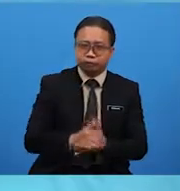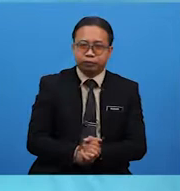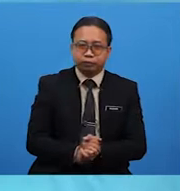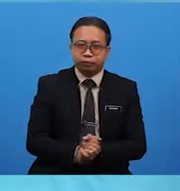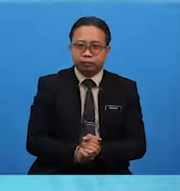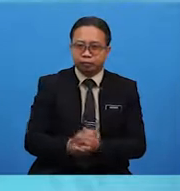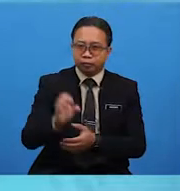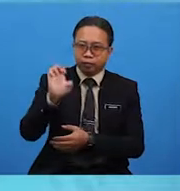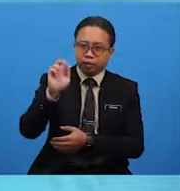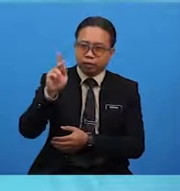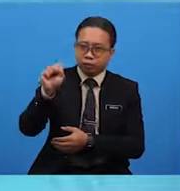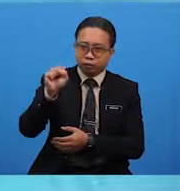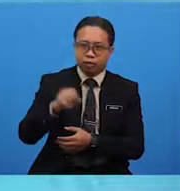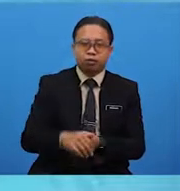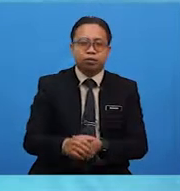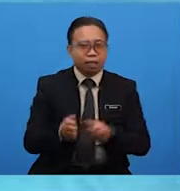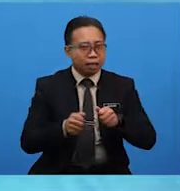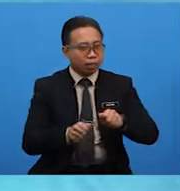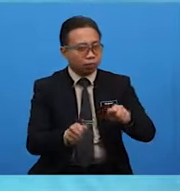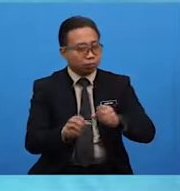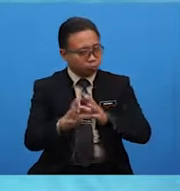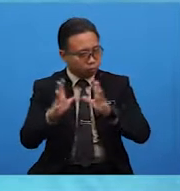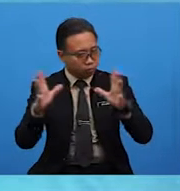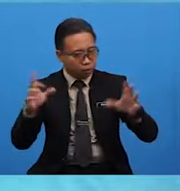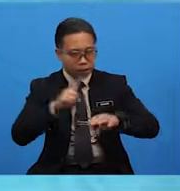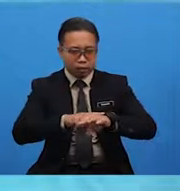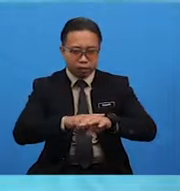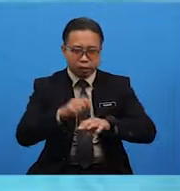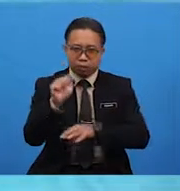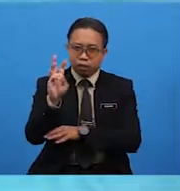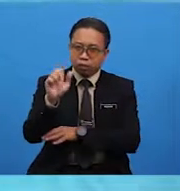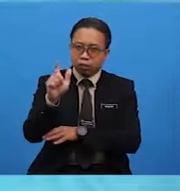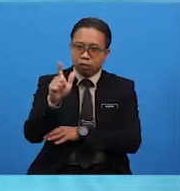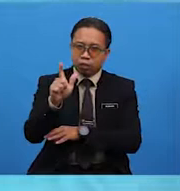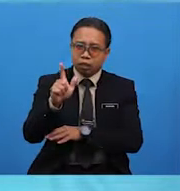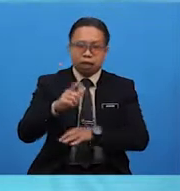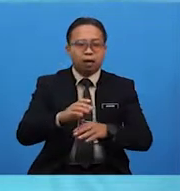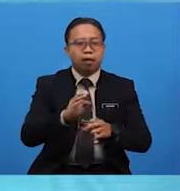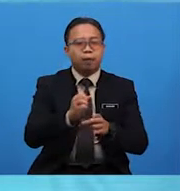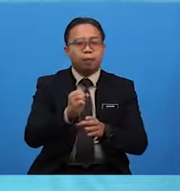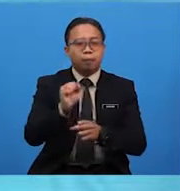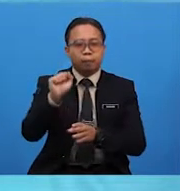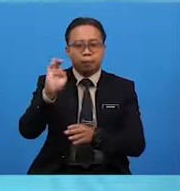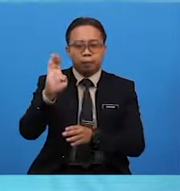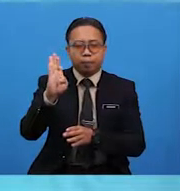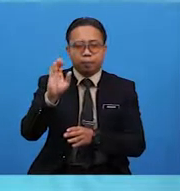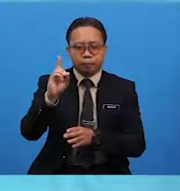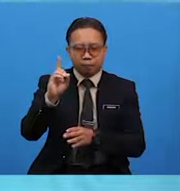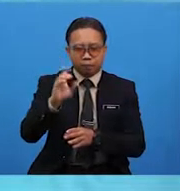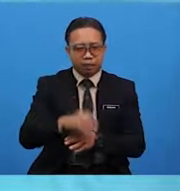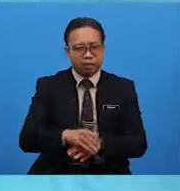expressionism yang merupakan adrenalin mulai berkembang pada awal abad ke-20 yaitu sekitar